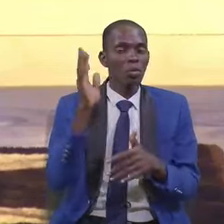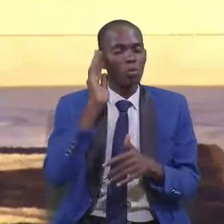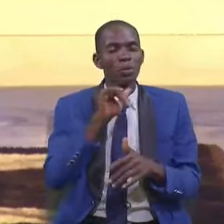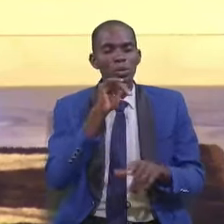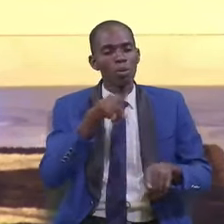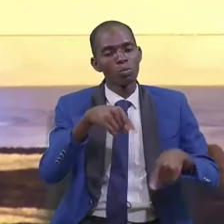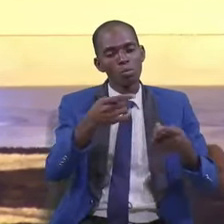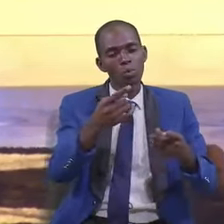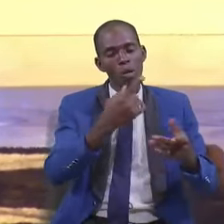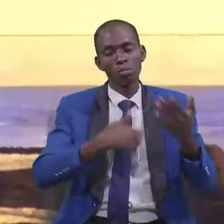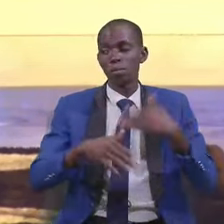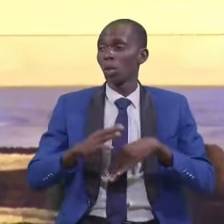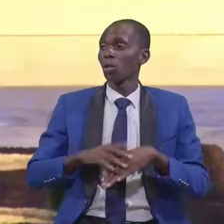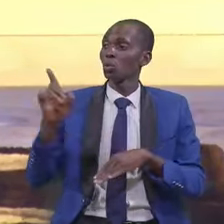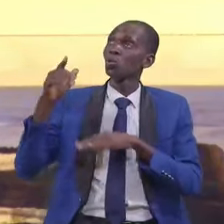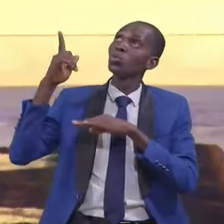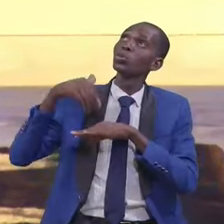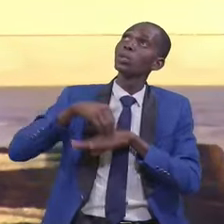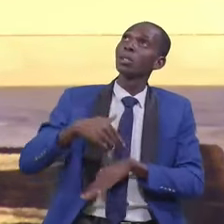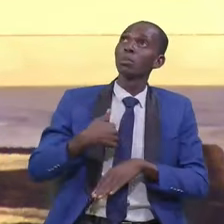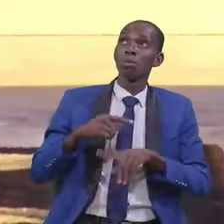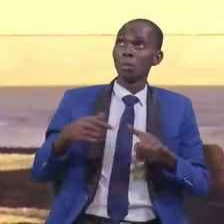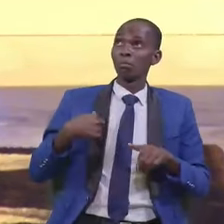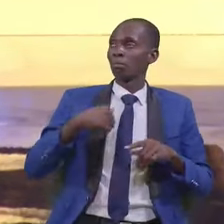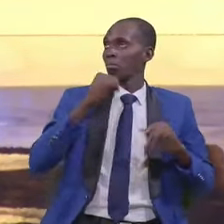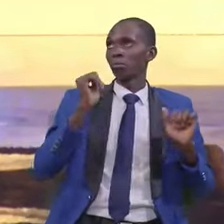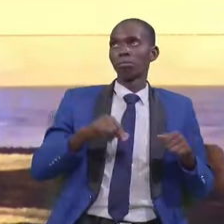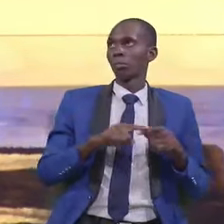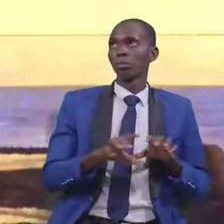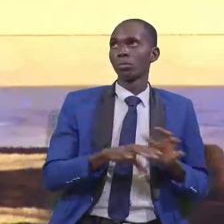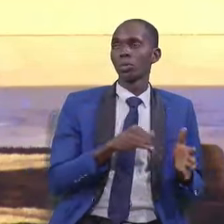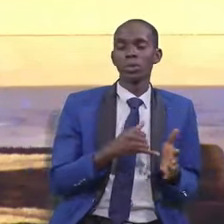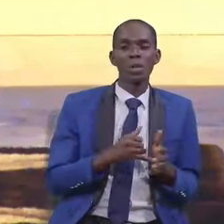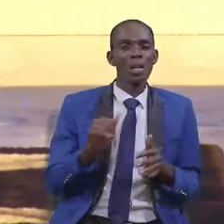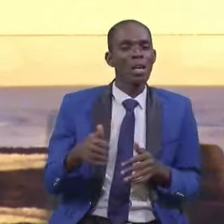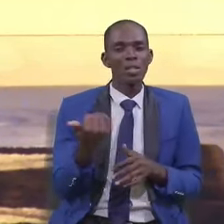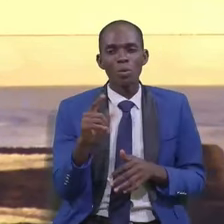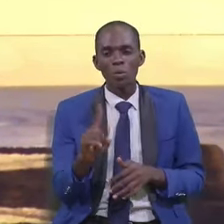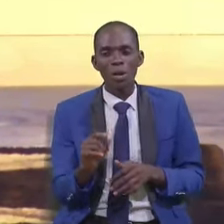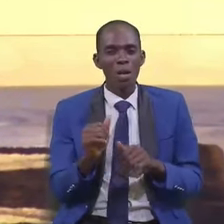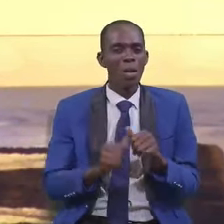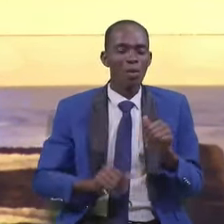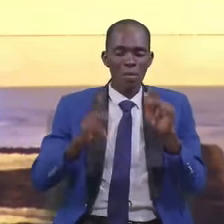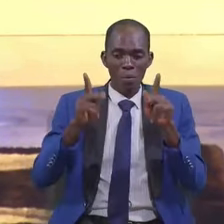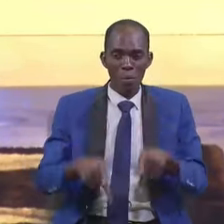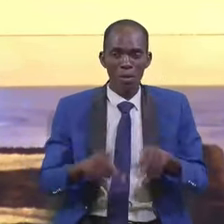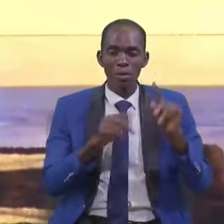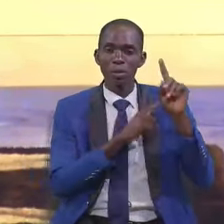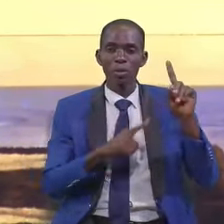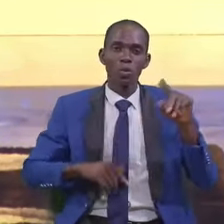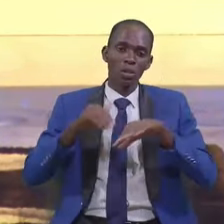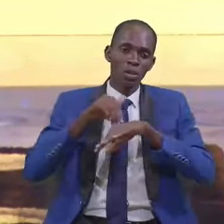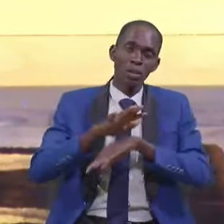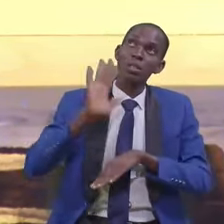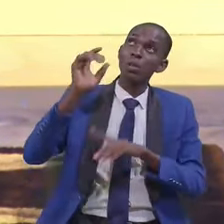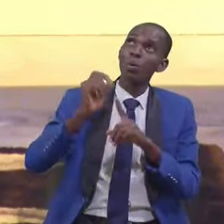envoyé, mais je n'ai pas pu faire ça. Hein. Partout, toute personne que le Seigneur, à qui le Seigneur envoie la parole, il y aura